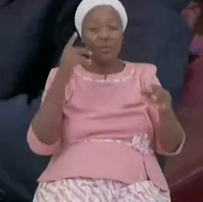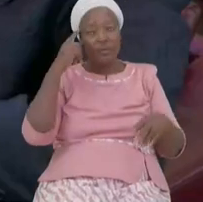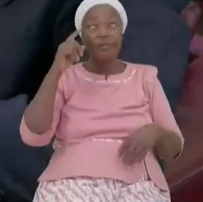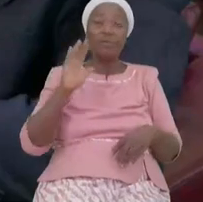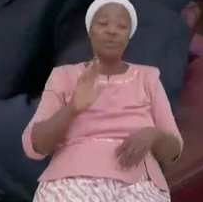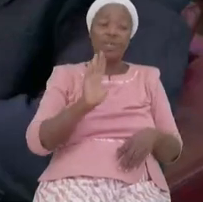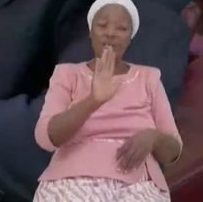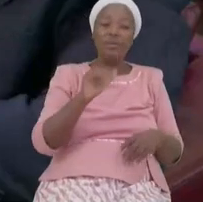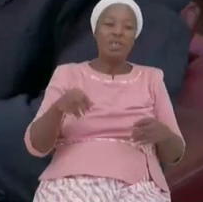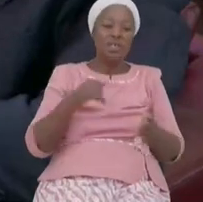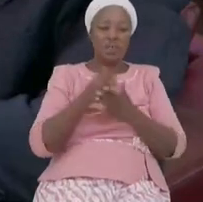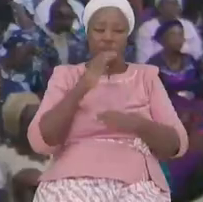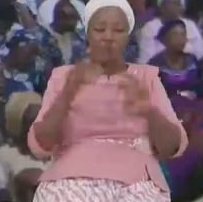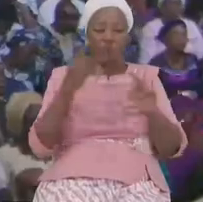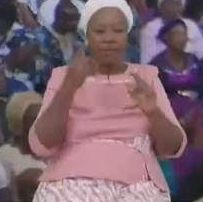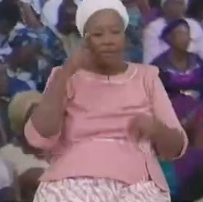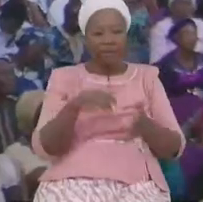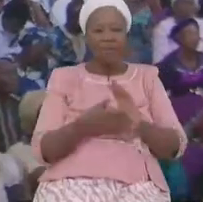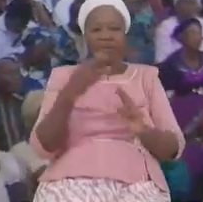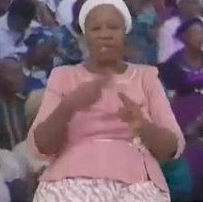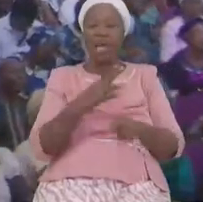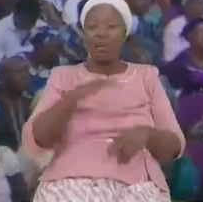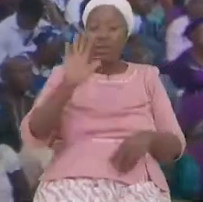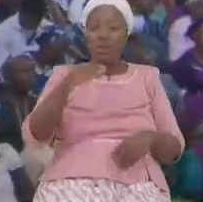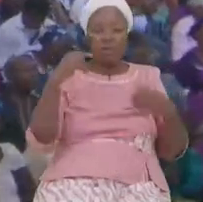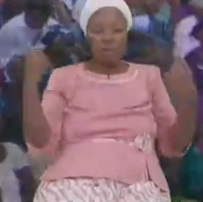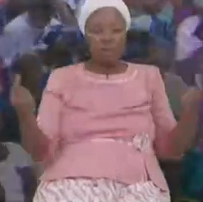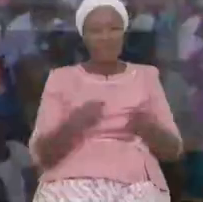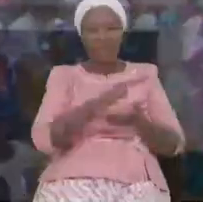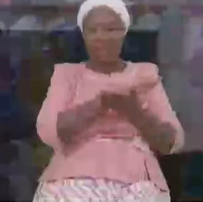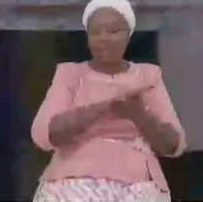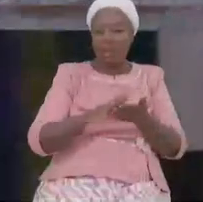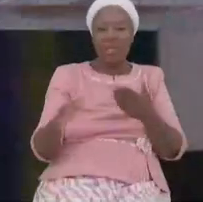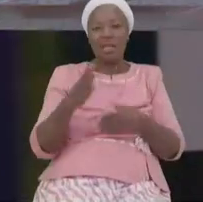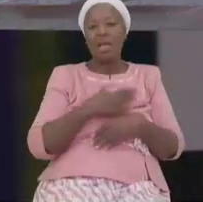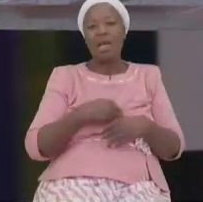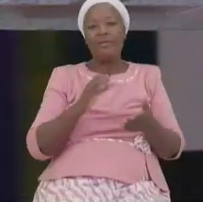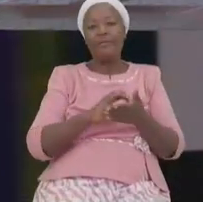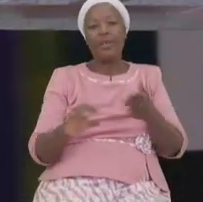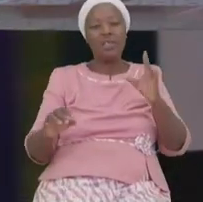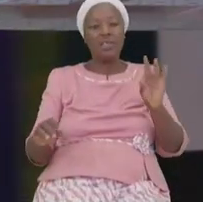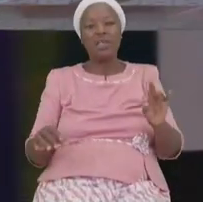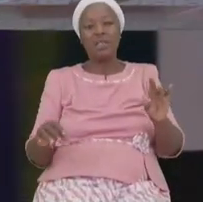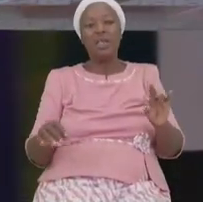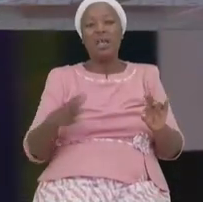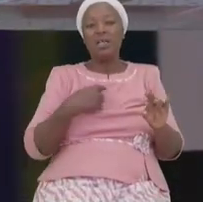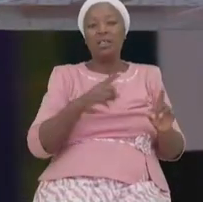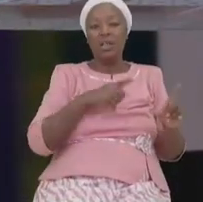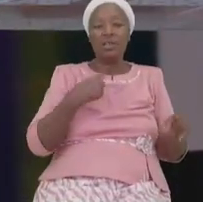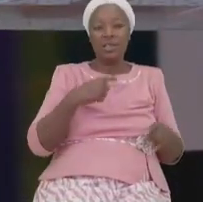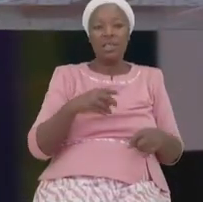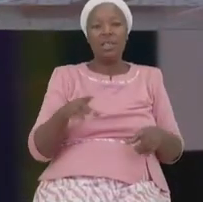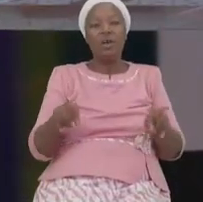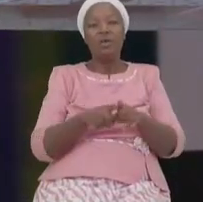toi. Et ton péché est expié. Et Jean, verset 8, le Seigneur dit maintenant, j'ai entendu la voix